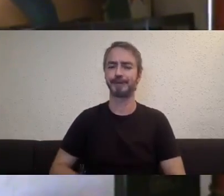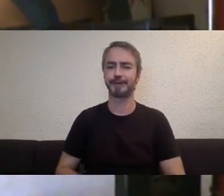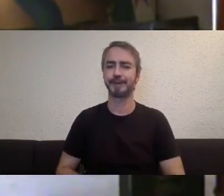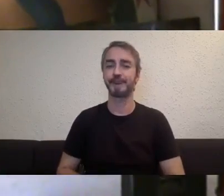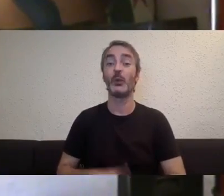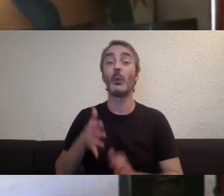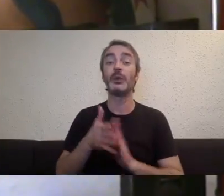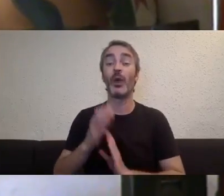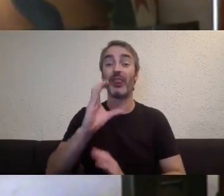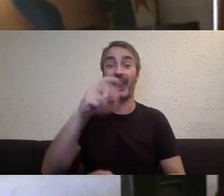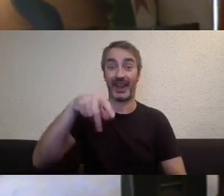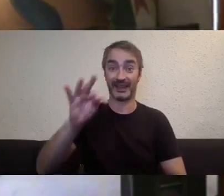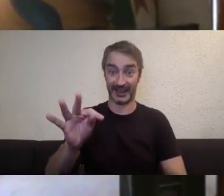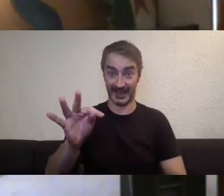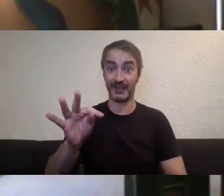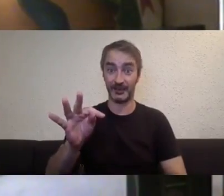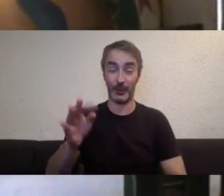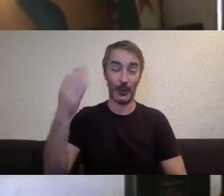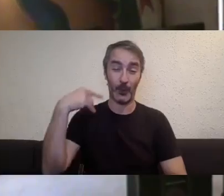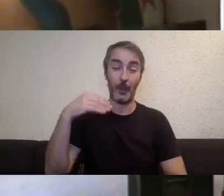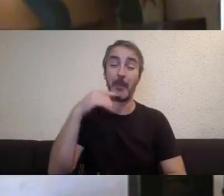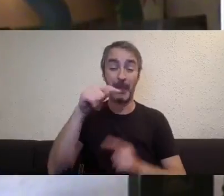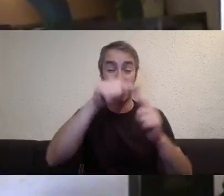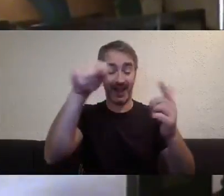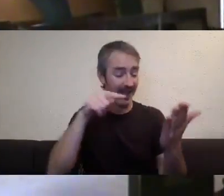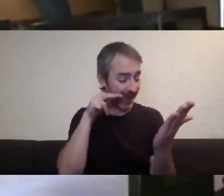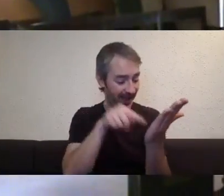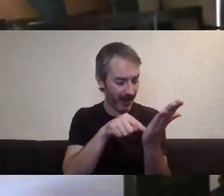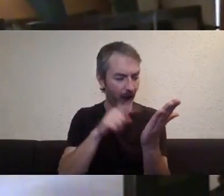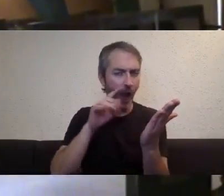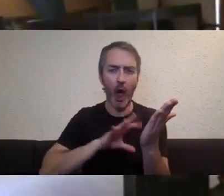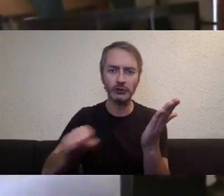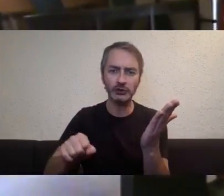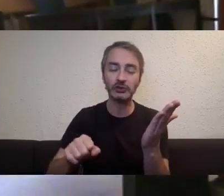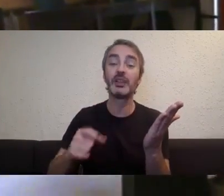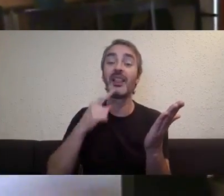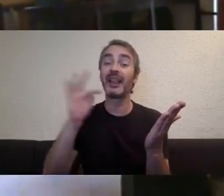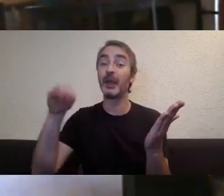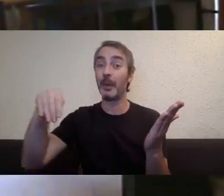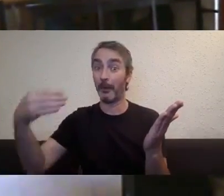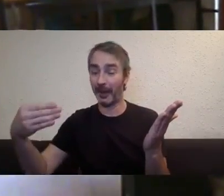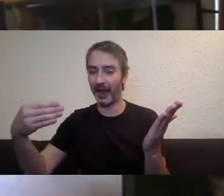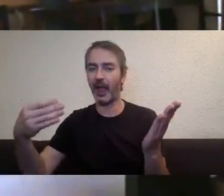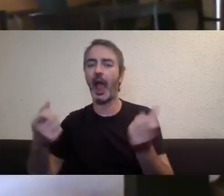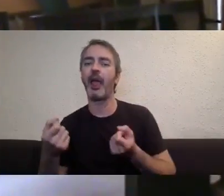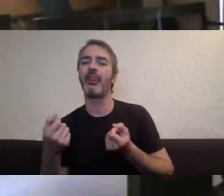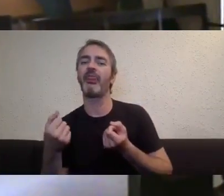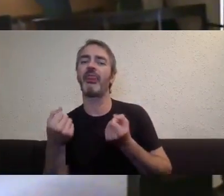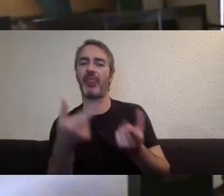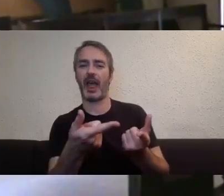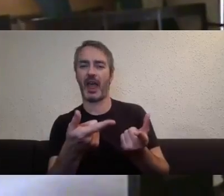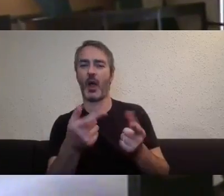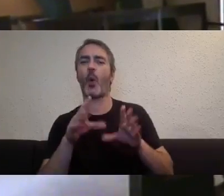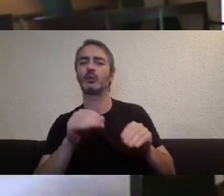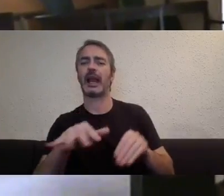paper que tenia la CNT que li havia assignat TMB per poder fer ús